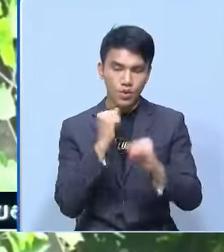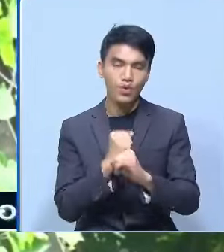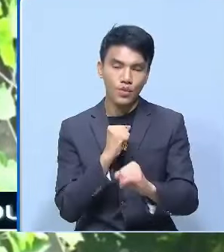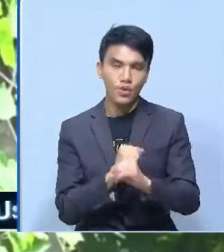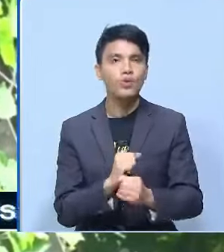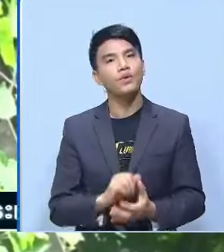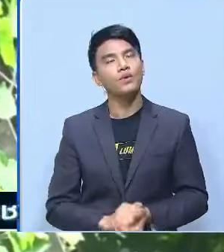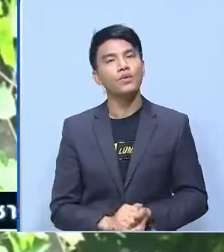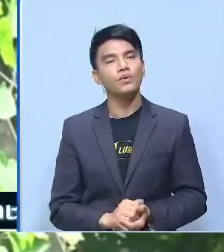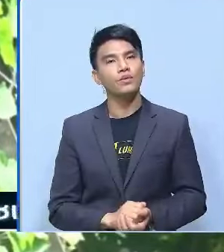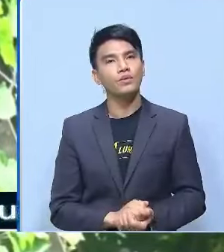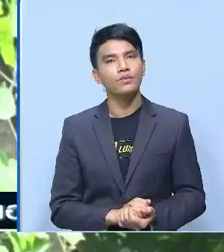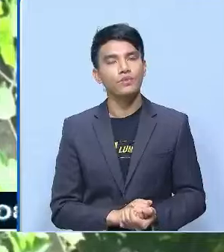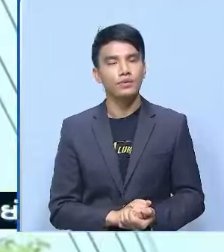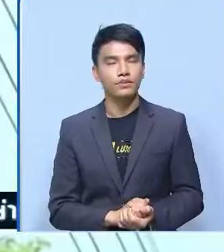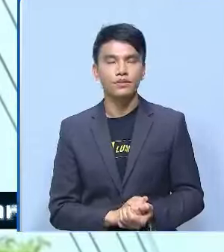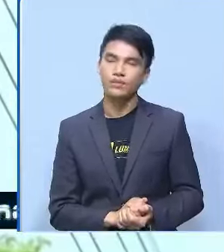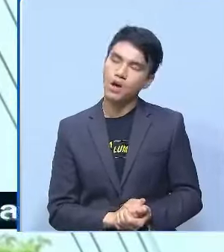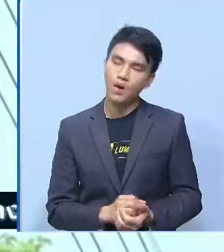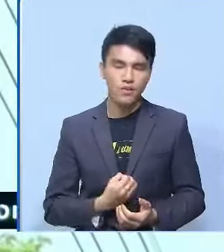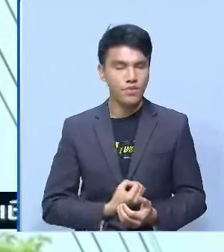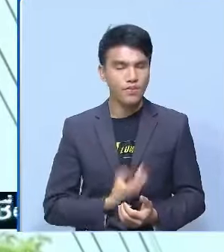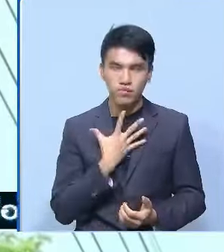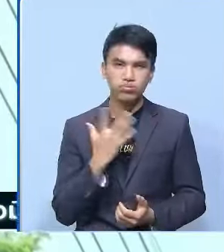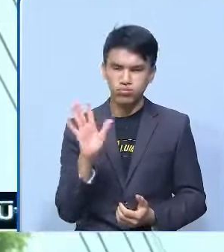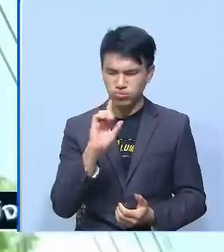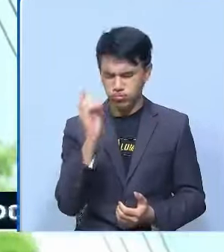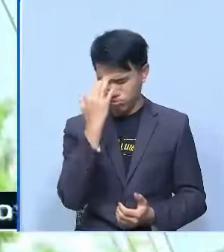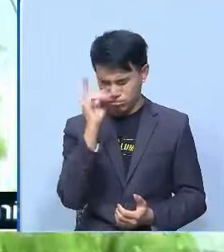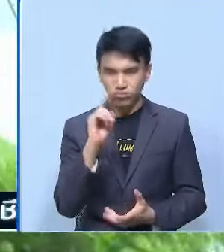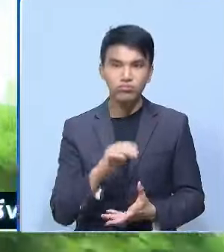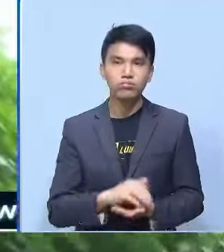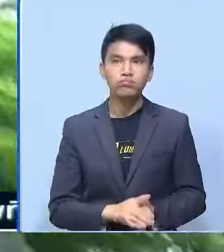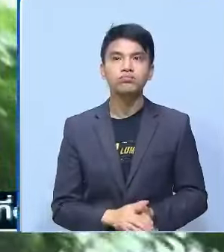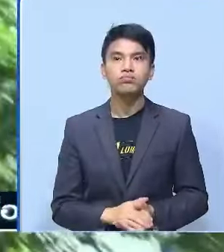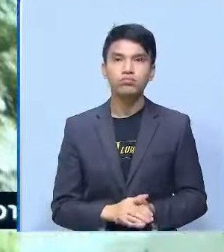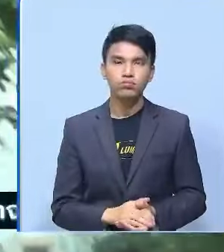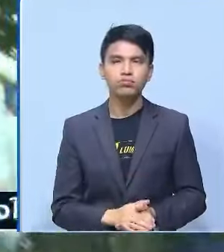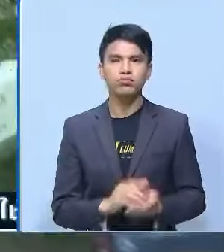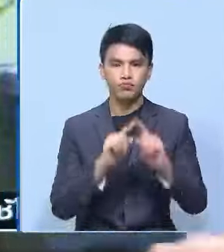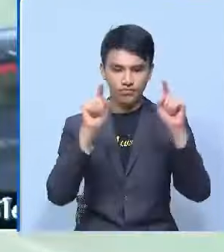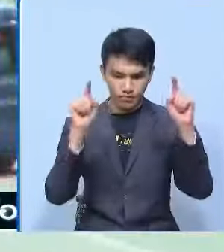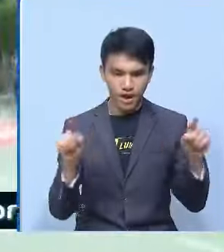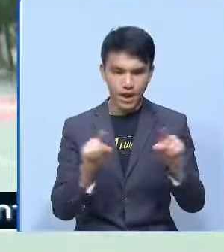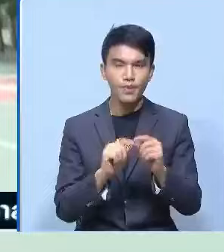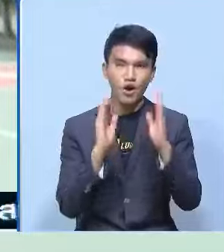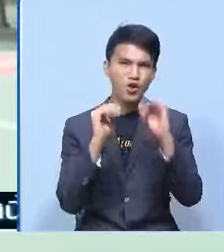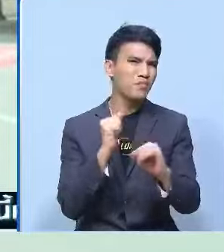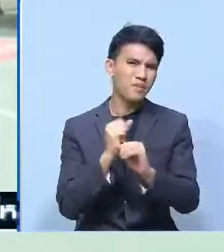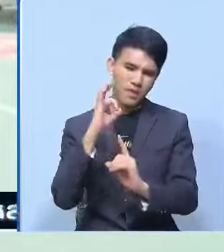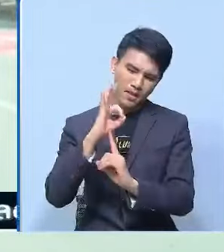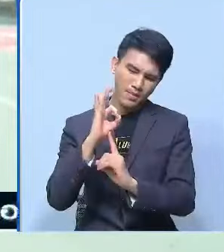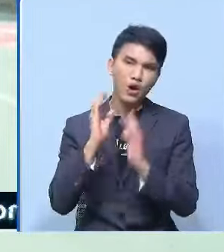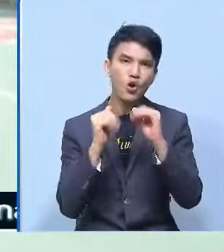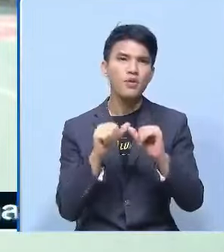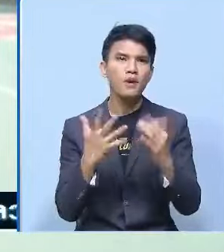างสาวณัฐธิดาเนี่ยเขาก็เล่าว่าตกใจมากเหมือนกันเหตุการณ์ที่เกิดขึ้นเนี่ยปกติแล้วป้ายนี้ไม่ค่อยจะมีผู้โดยสารส่วนใหญ่ก็จะเป็นคนเ